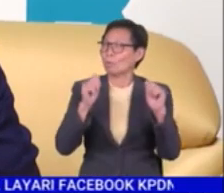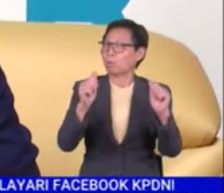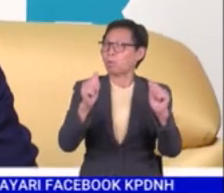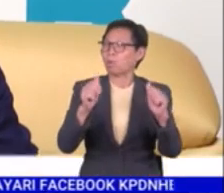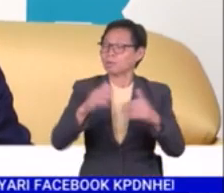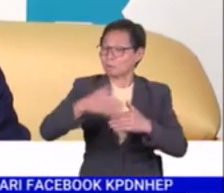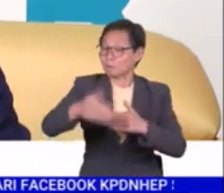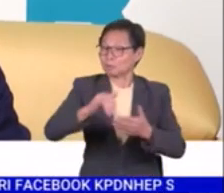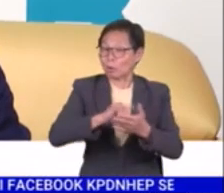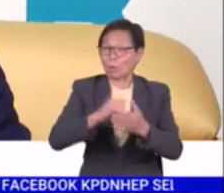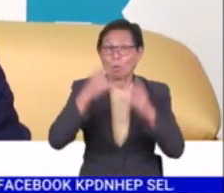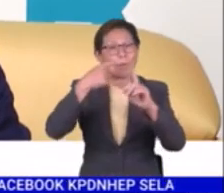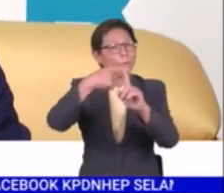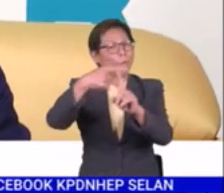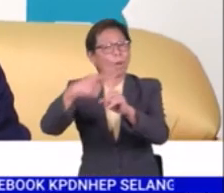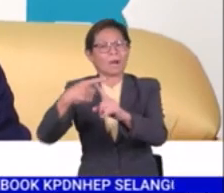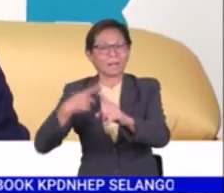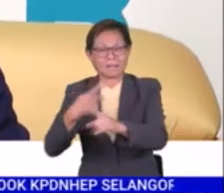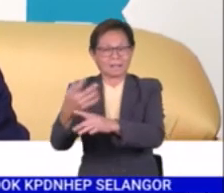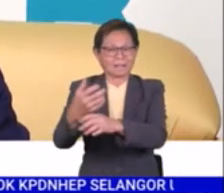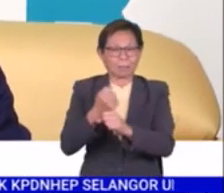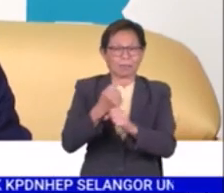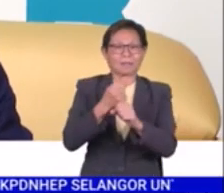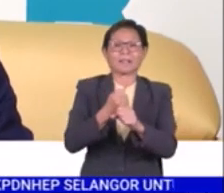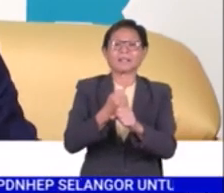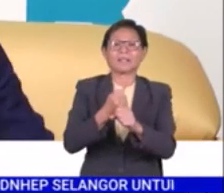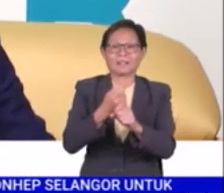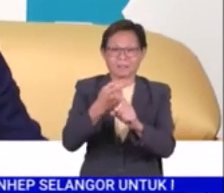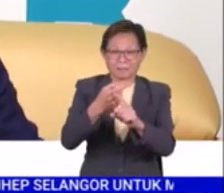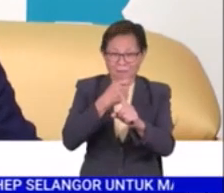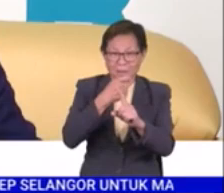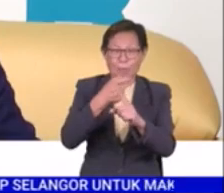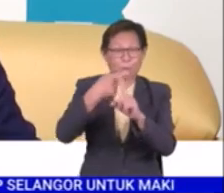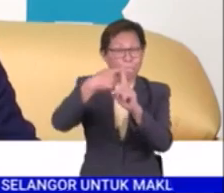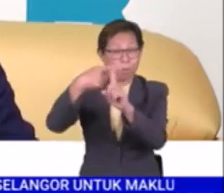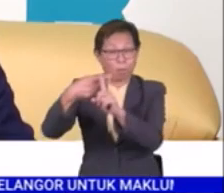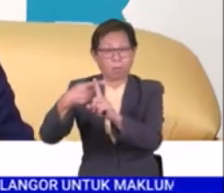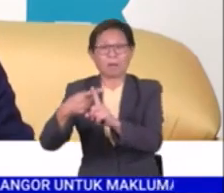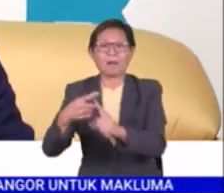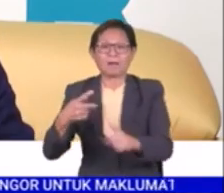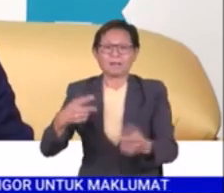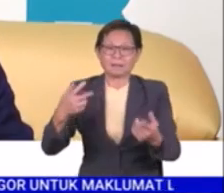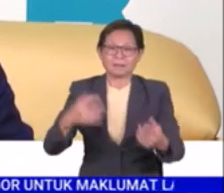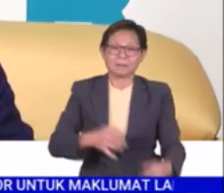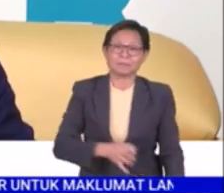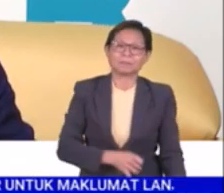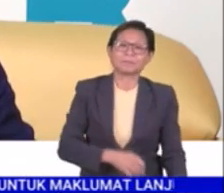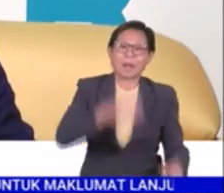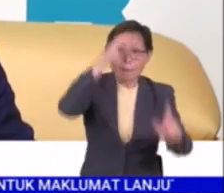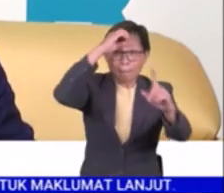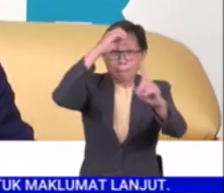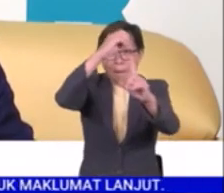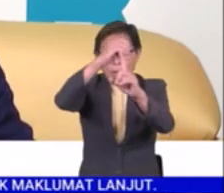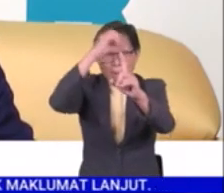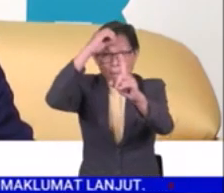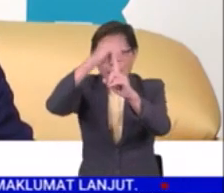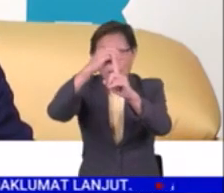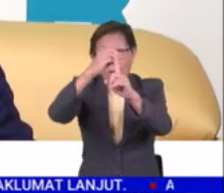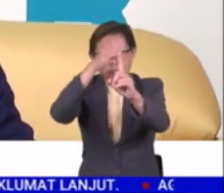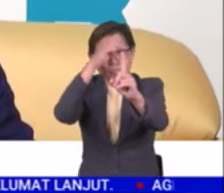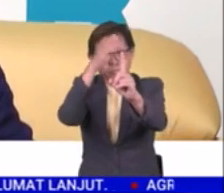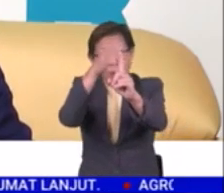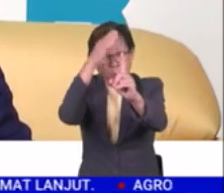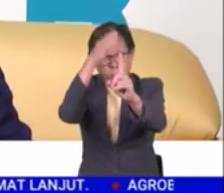positif yang kita perolehi daripada perkembangan tersebut, dan sebagaimana yang telah dinyatakan, matlamat ke arah